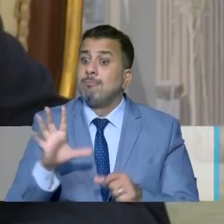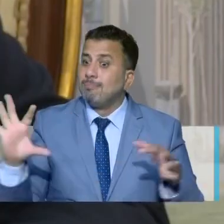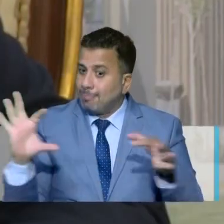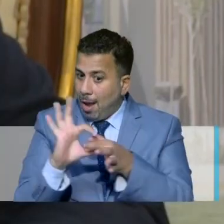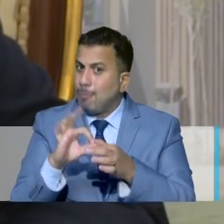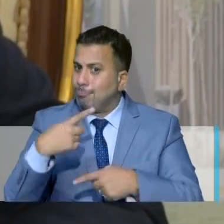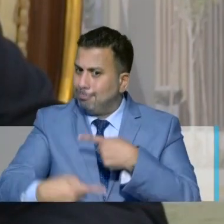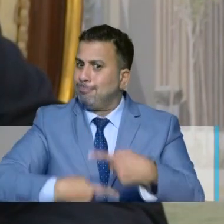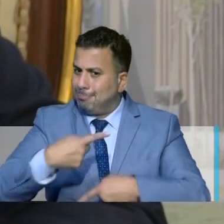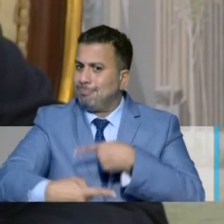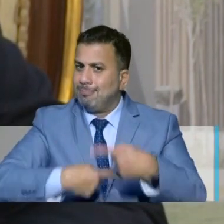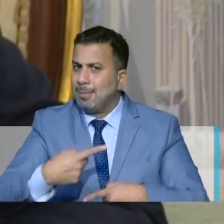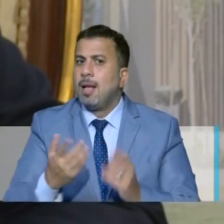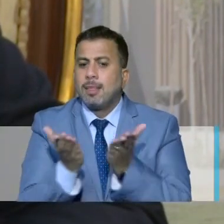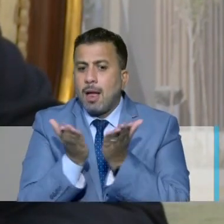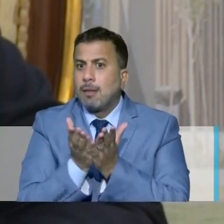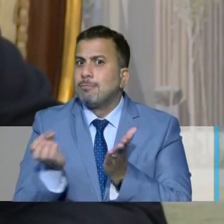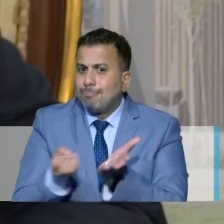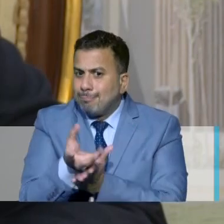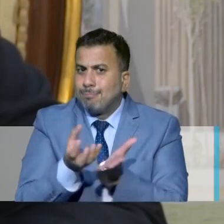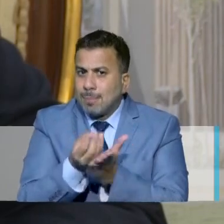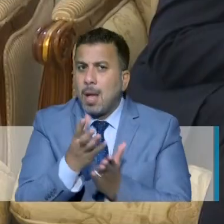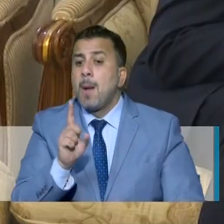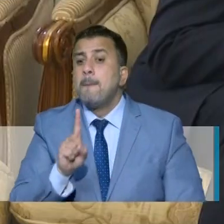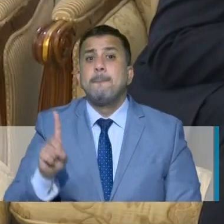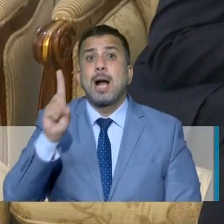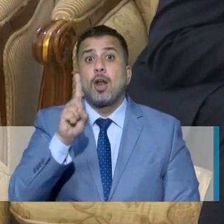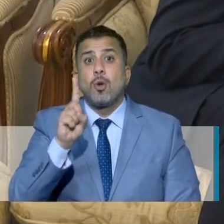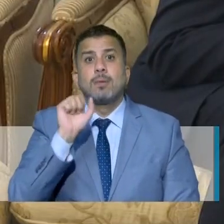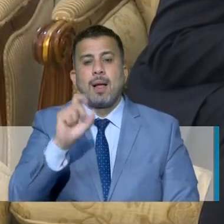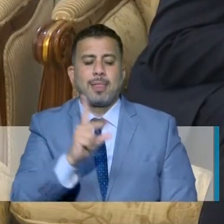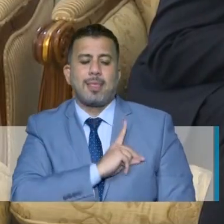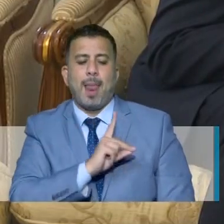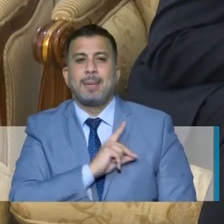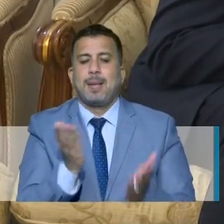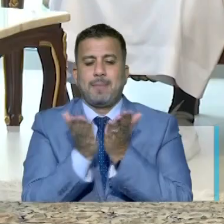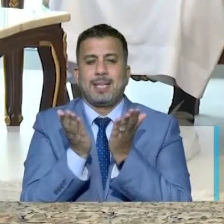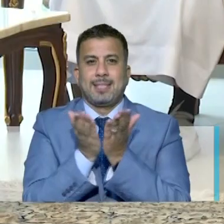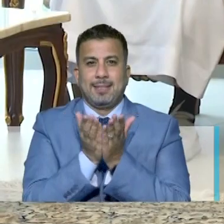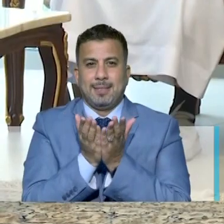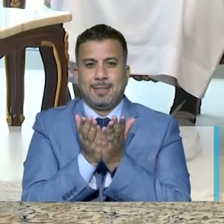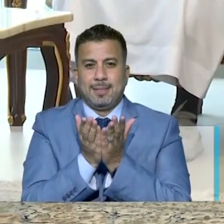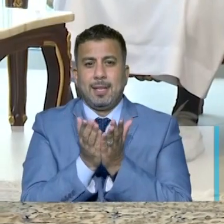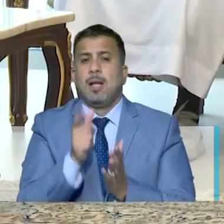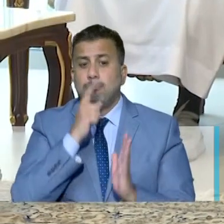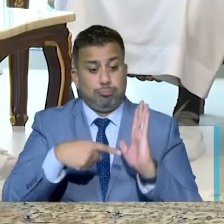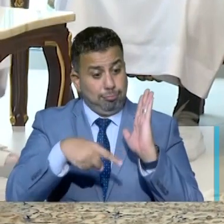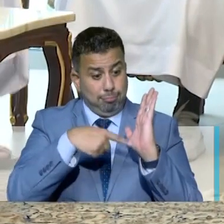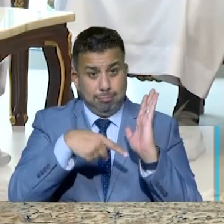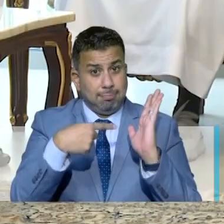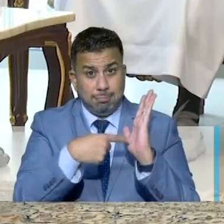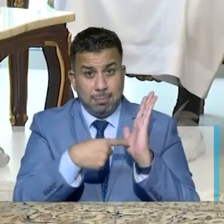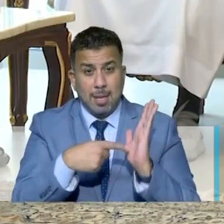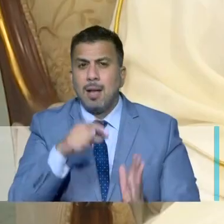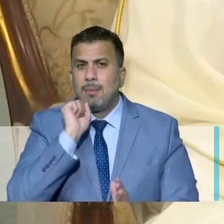التعاون وتوفير مناهج دراسيه ودراسات البكالوريا الدوليه لطلبه المدرسه وبحسب المذكره ستقوم